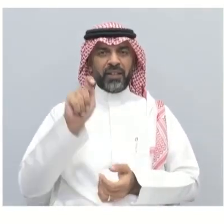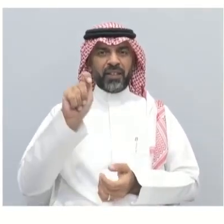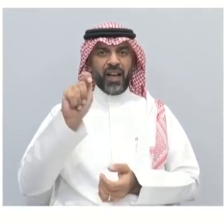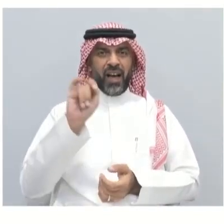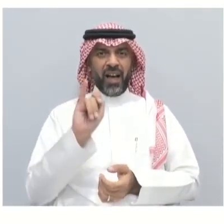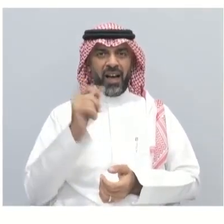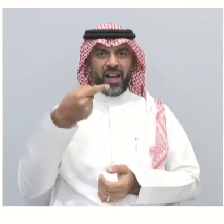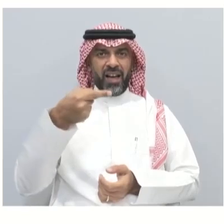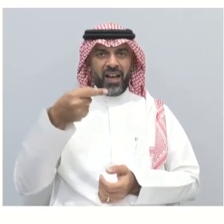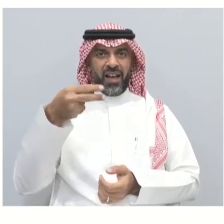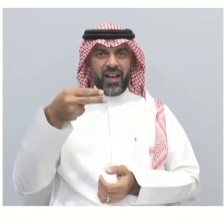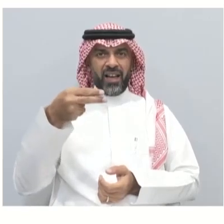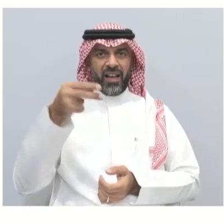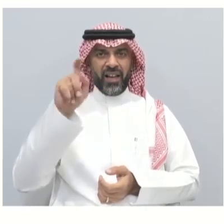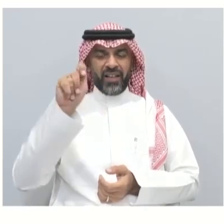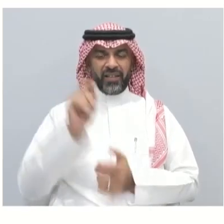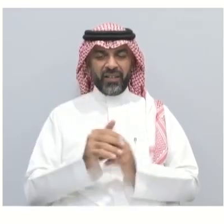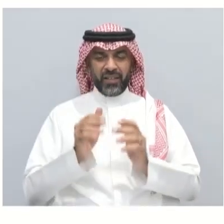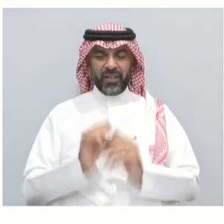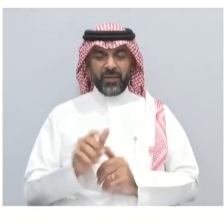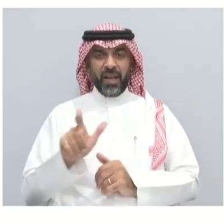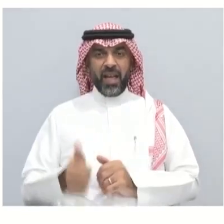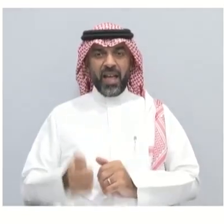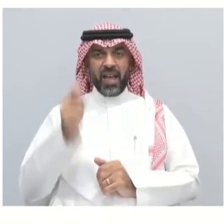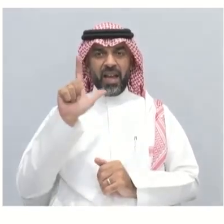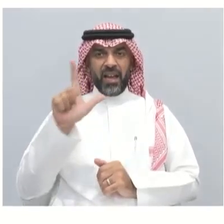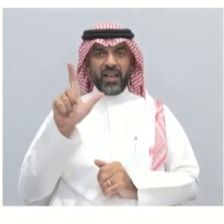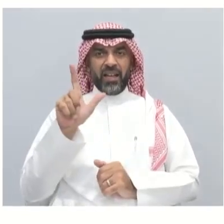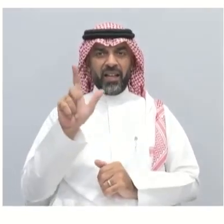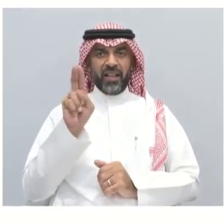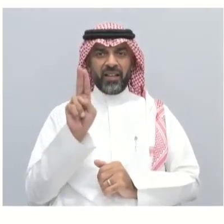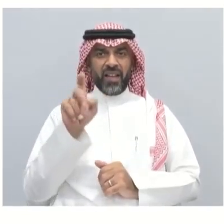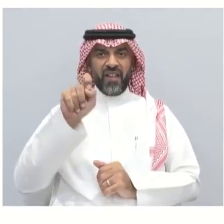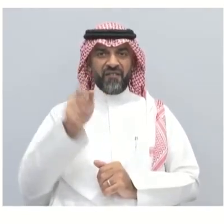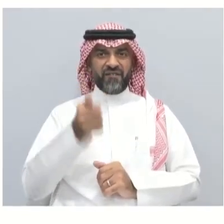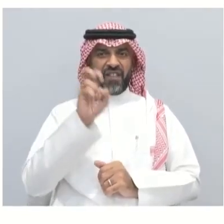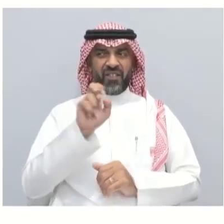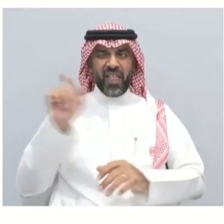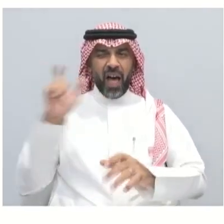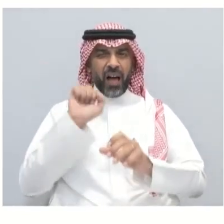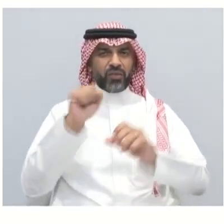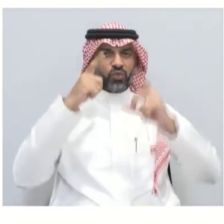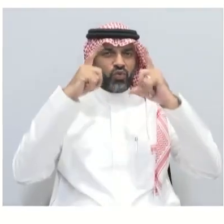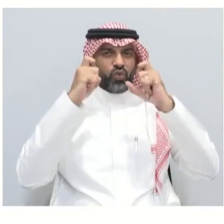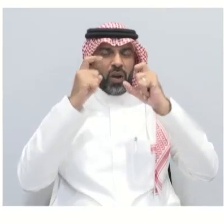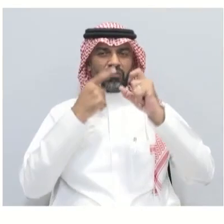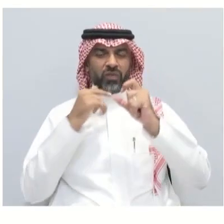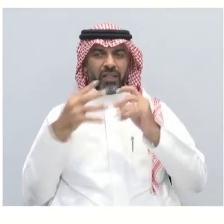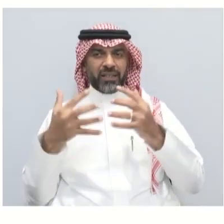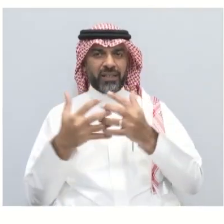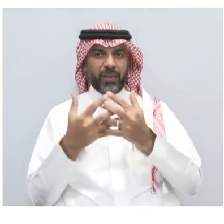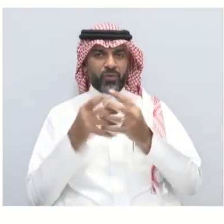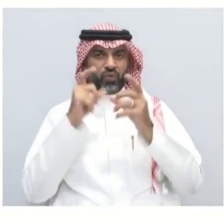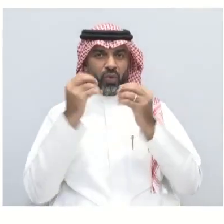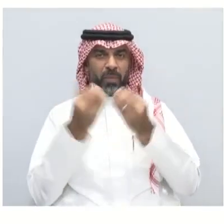النص طيب الالتفاف عندما درسنا الصور راينا اذا قمنا بدمج نص مع صوره نحتاج الى عمل